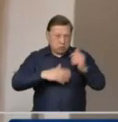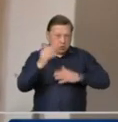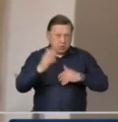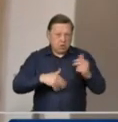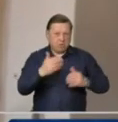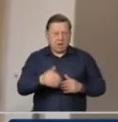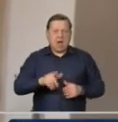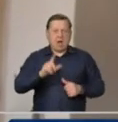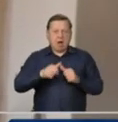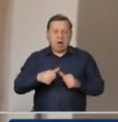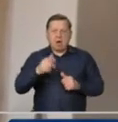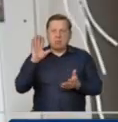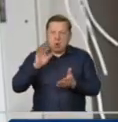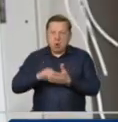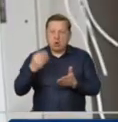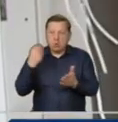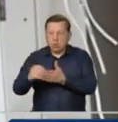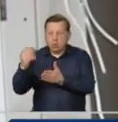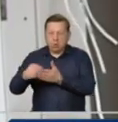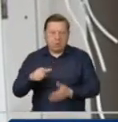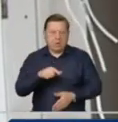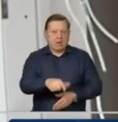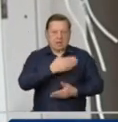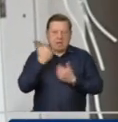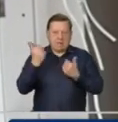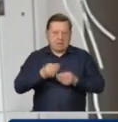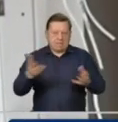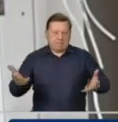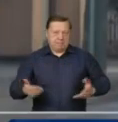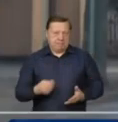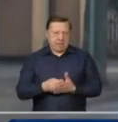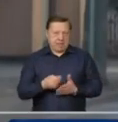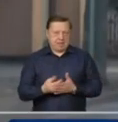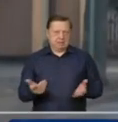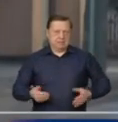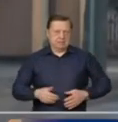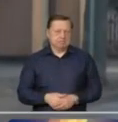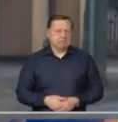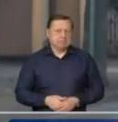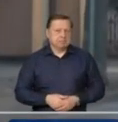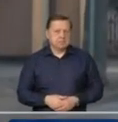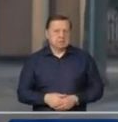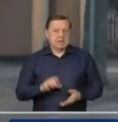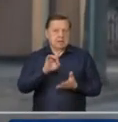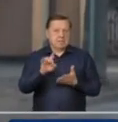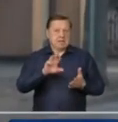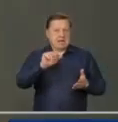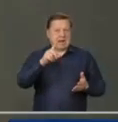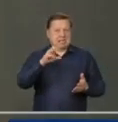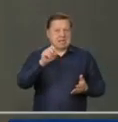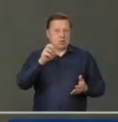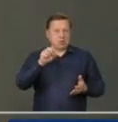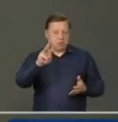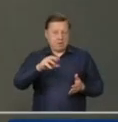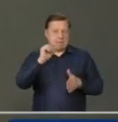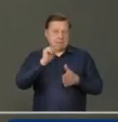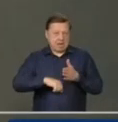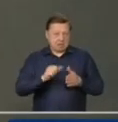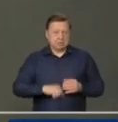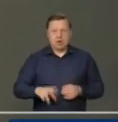nie ma pieniędzy na ponowny zakup materiałów budowlanych i dokończenie schroniska. Gmina Radzanów na Mazowszu odetnie wodę tym,